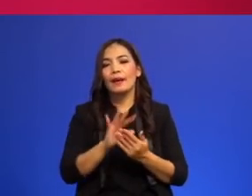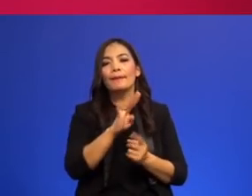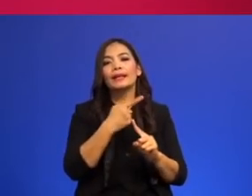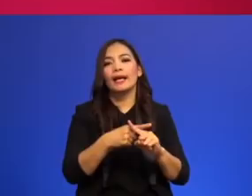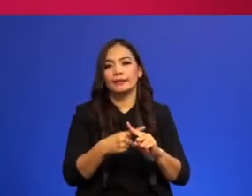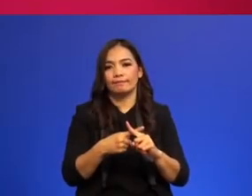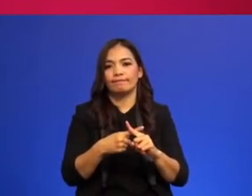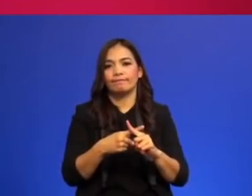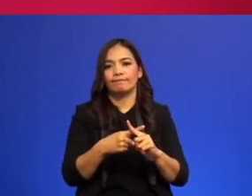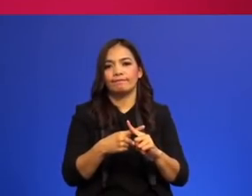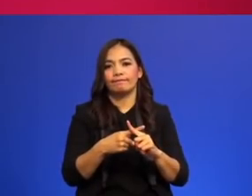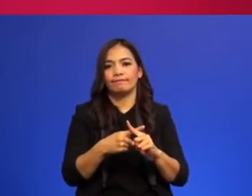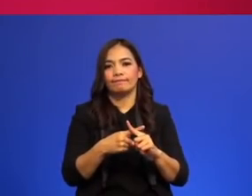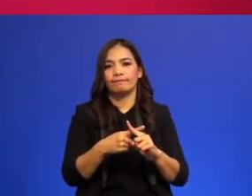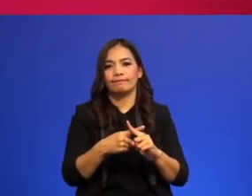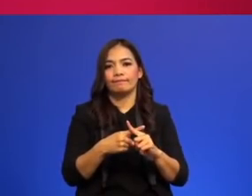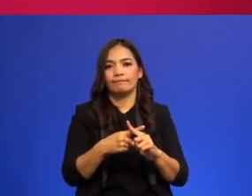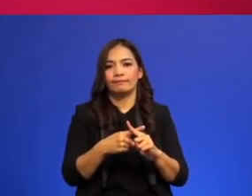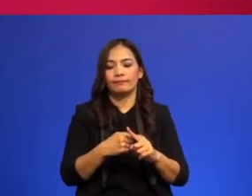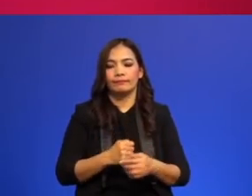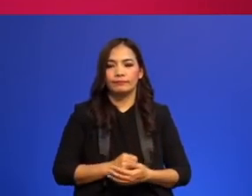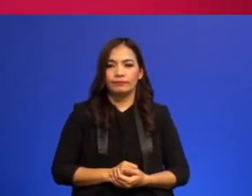kali.